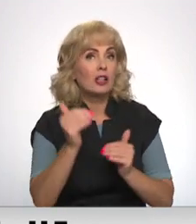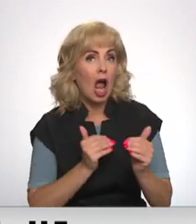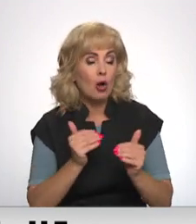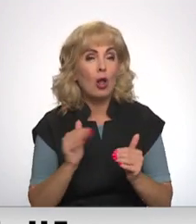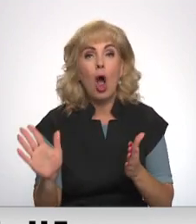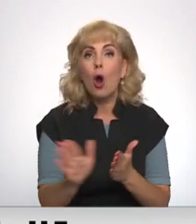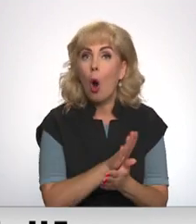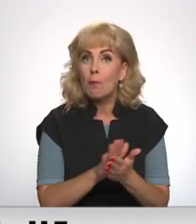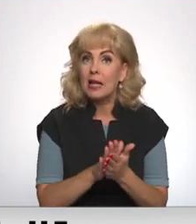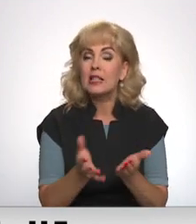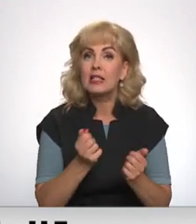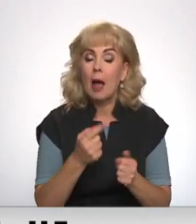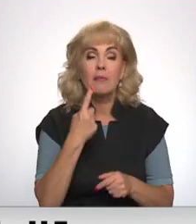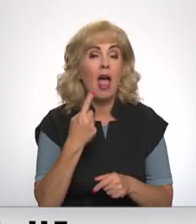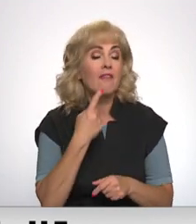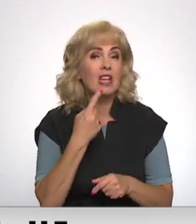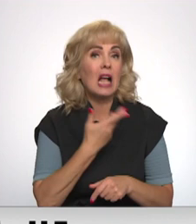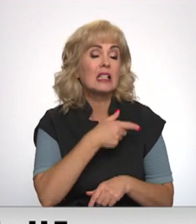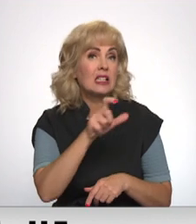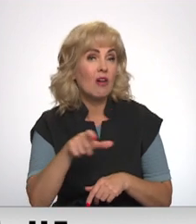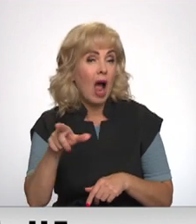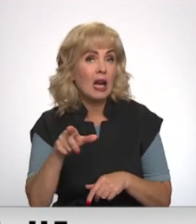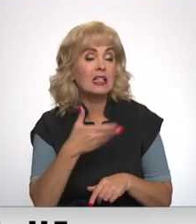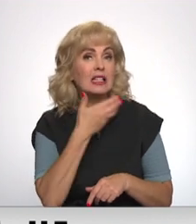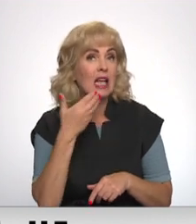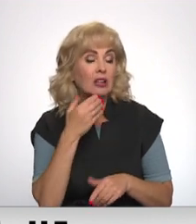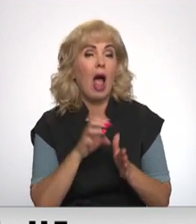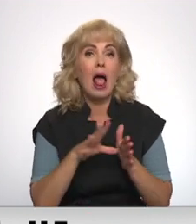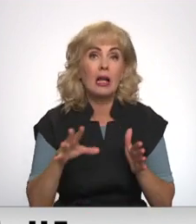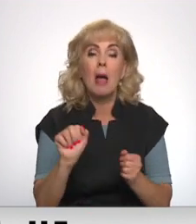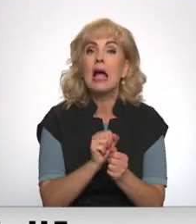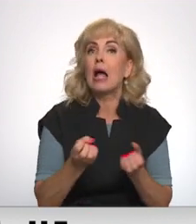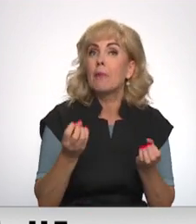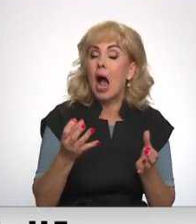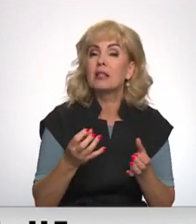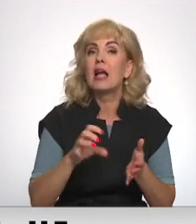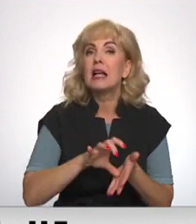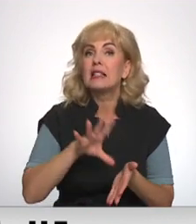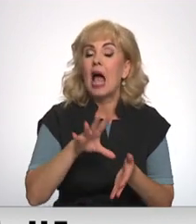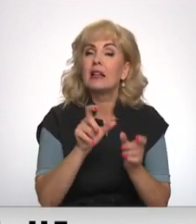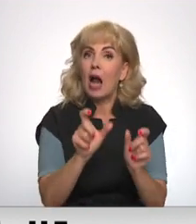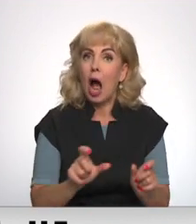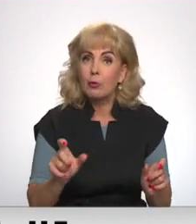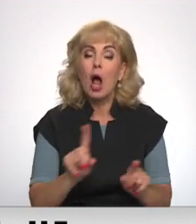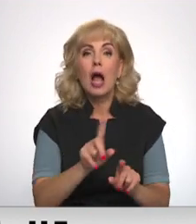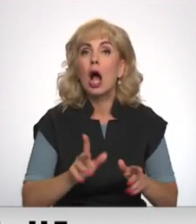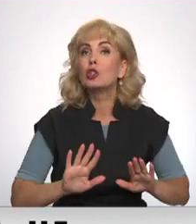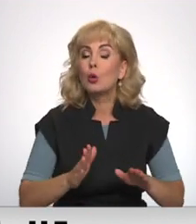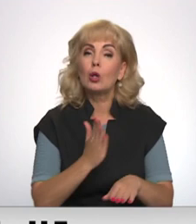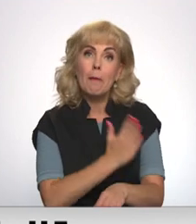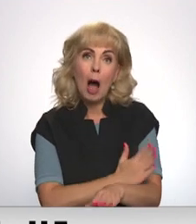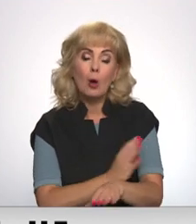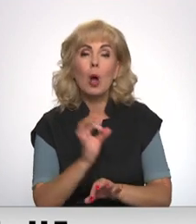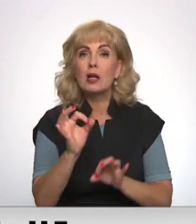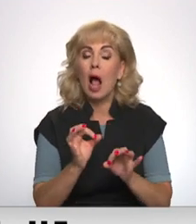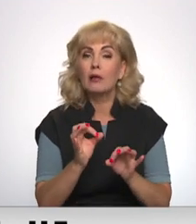kompensāciju varēs saņemt nevien cilvēki, kuri mājokļus silda ar elektrību, dabasgāzi vai centrālu apkuri, bet arī tie, kuri kurina ar malku, granulām